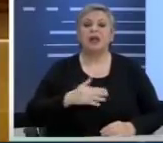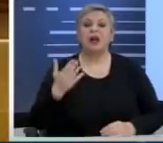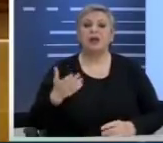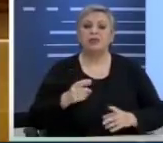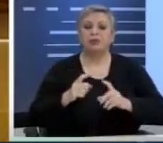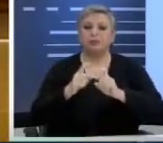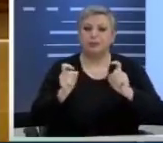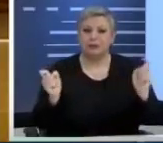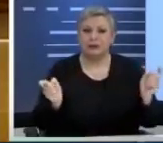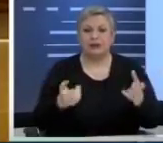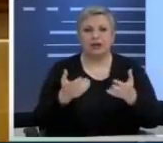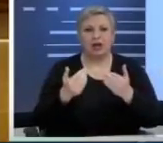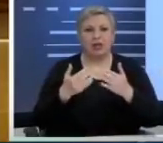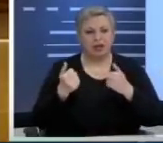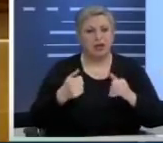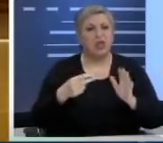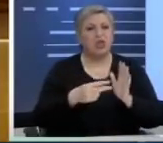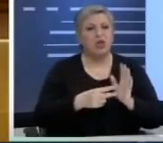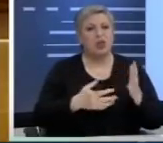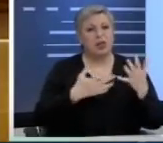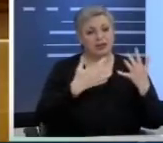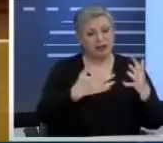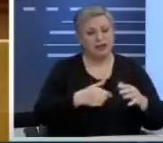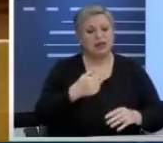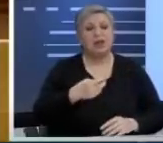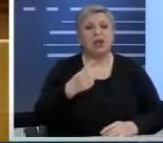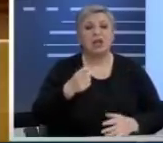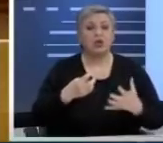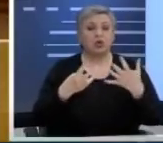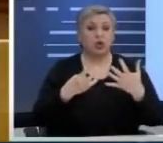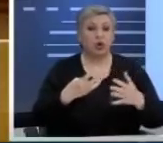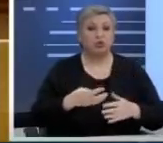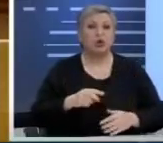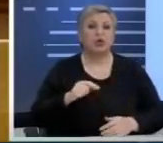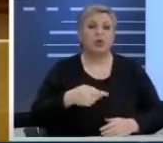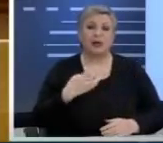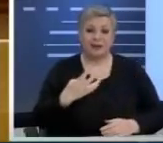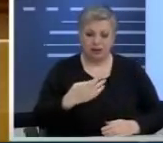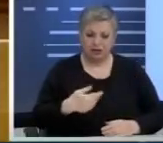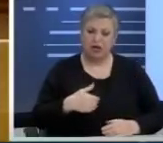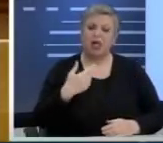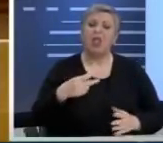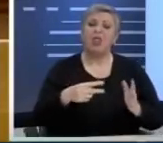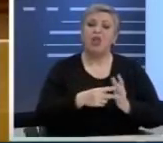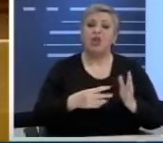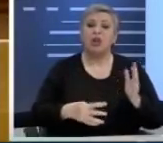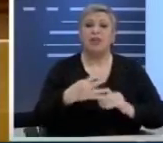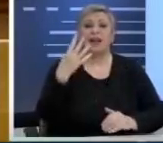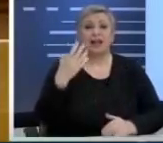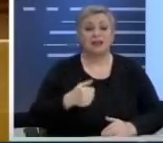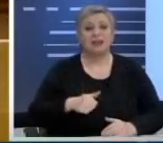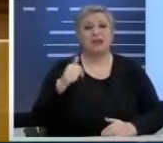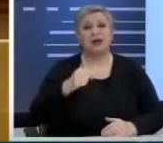το 2010 βρισκόταν στο 28,4%. Το 2014 έφτασε